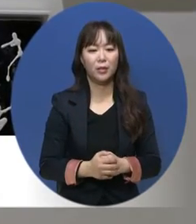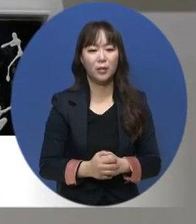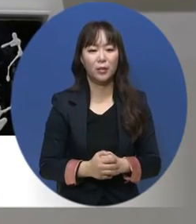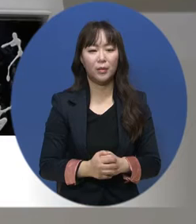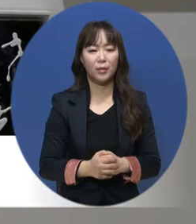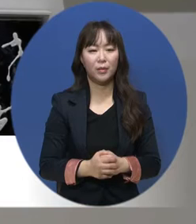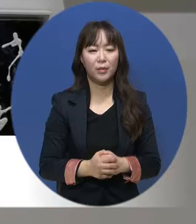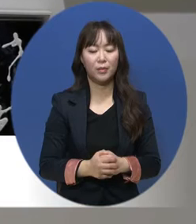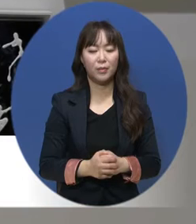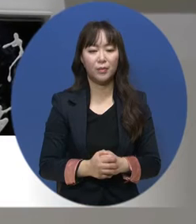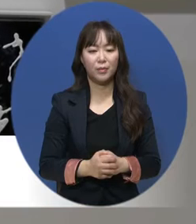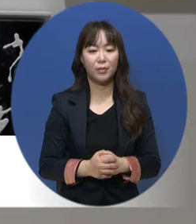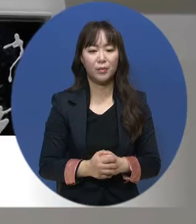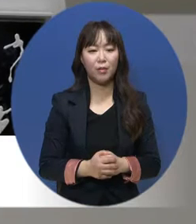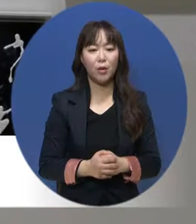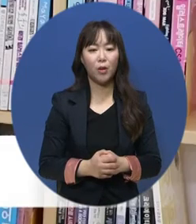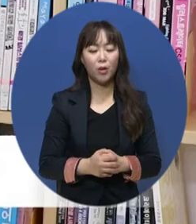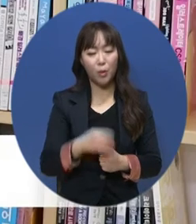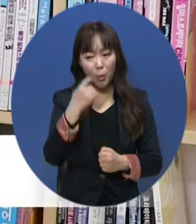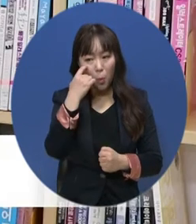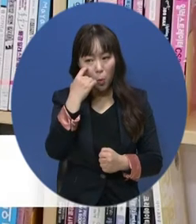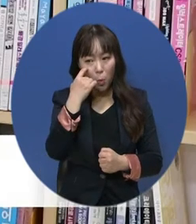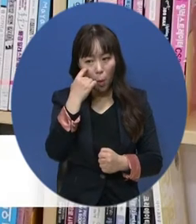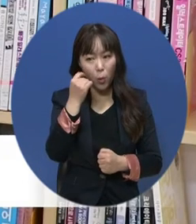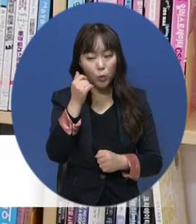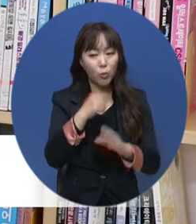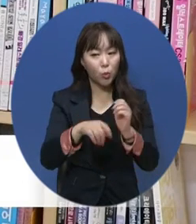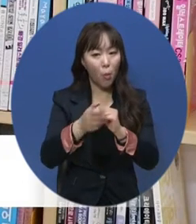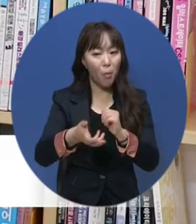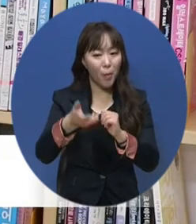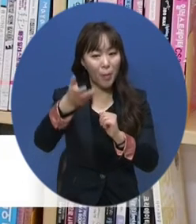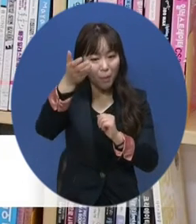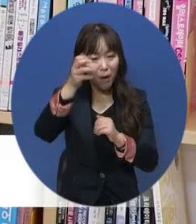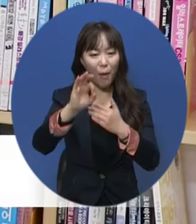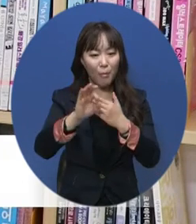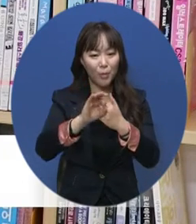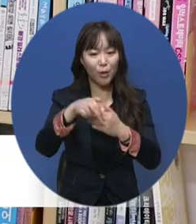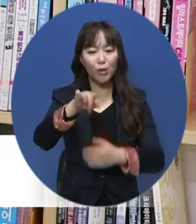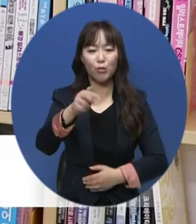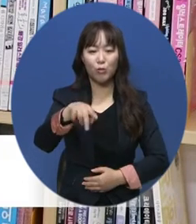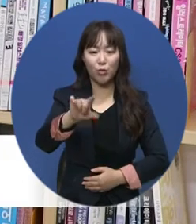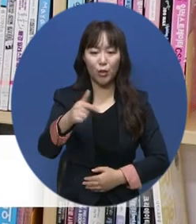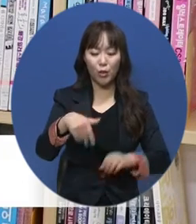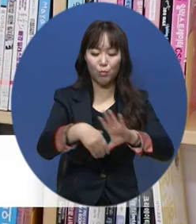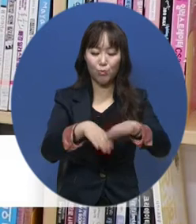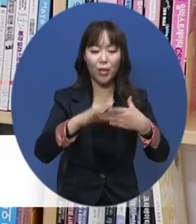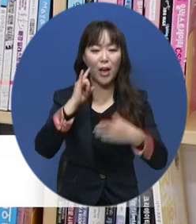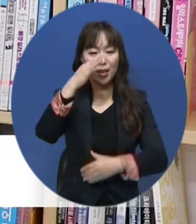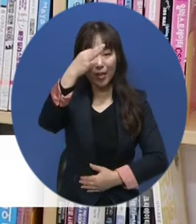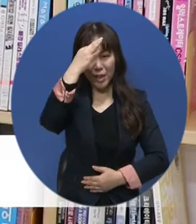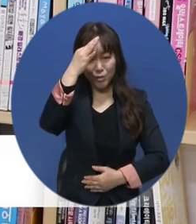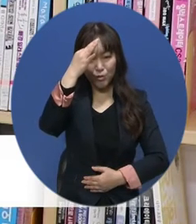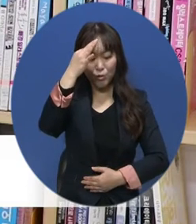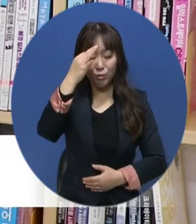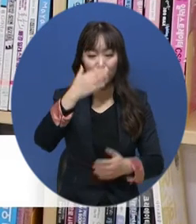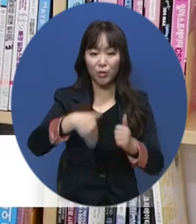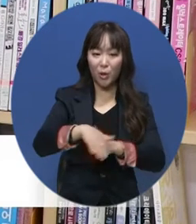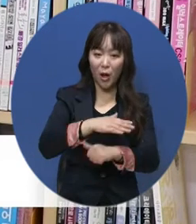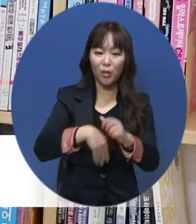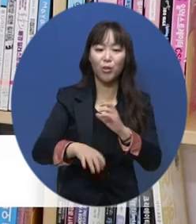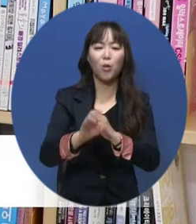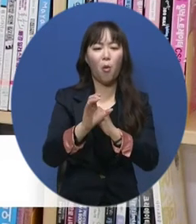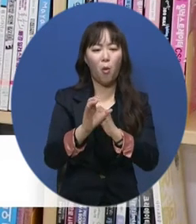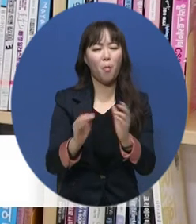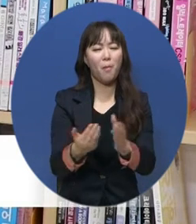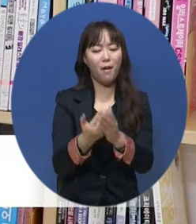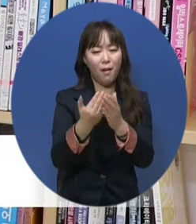좀 그 안목을 이렇게 높여가면 순천의 이제 그 문화예술도 좀